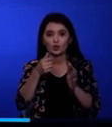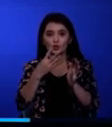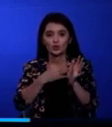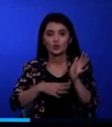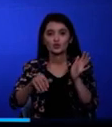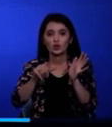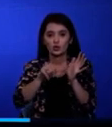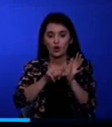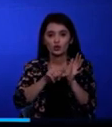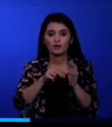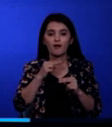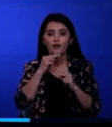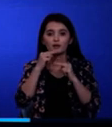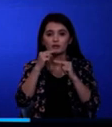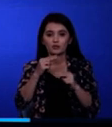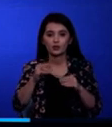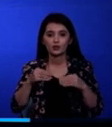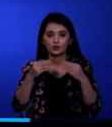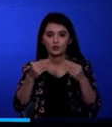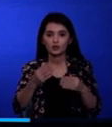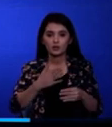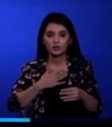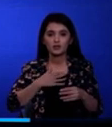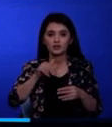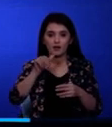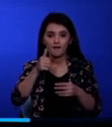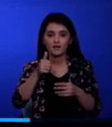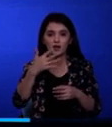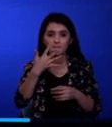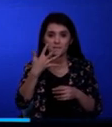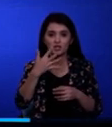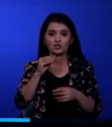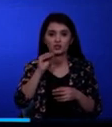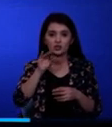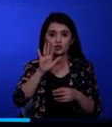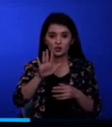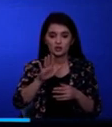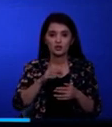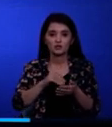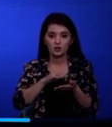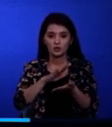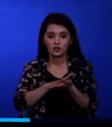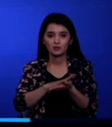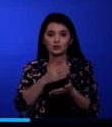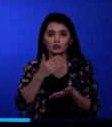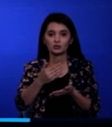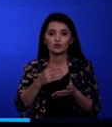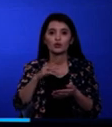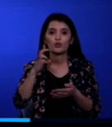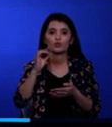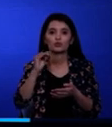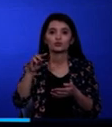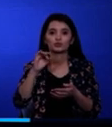5.196. E'tibor bering. Demak, biz avval 5 ni yozib olamiz. Bu butun son. So'ng